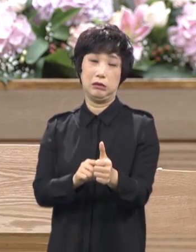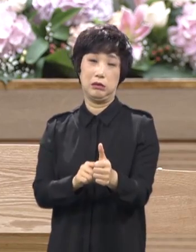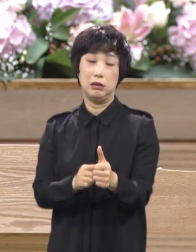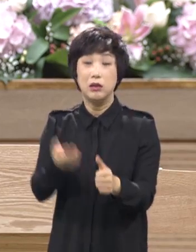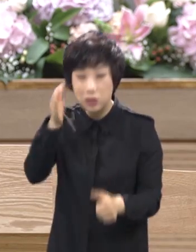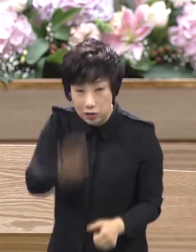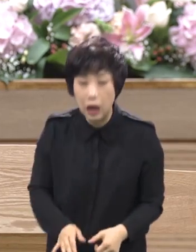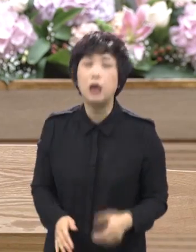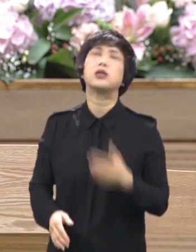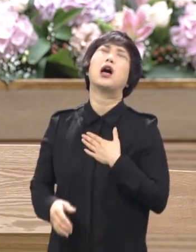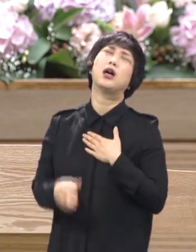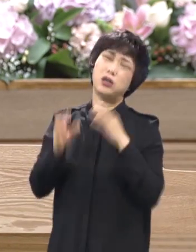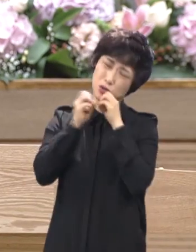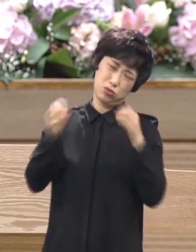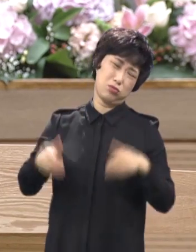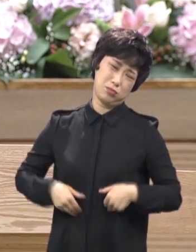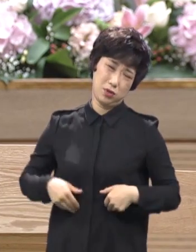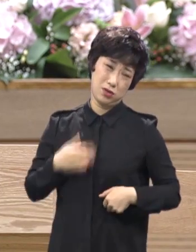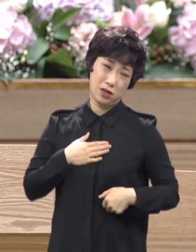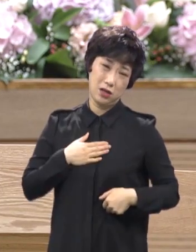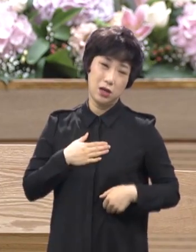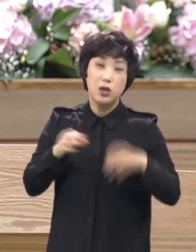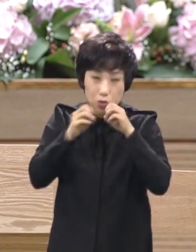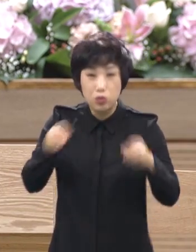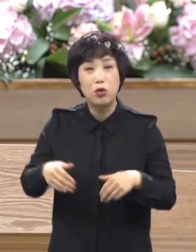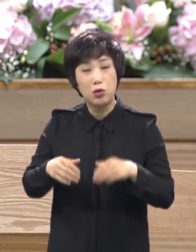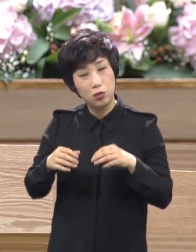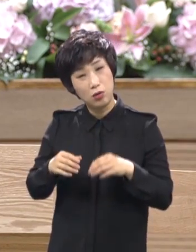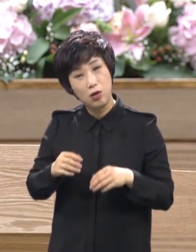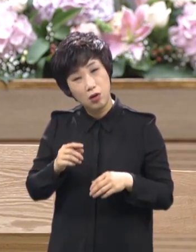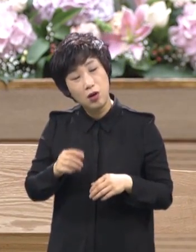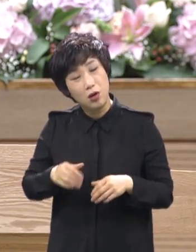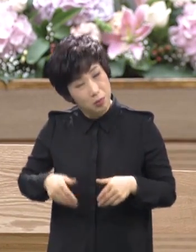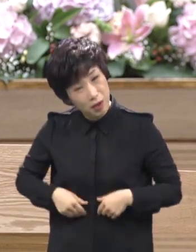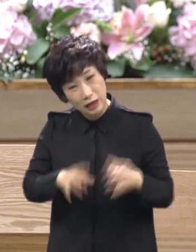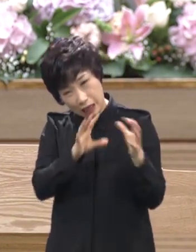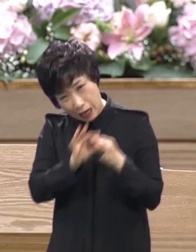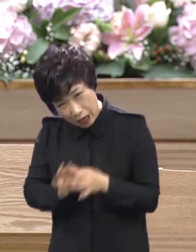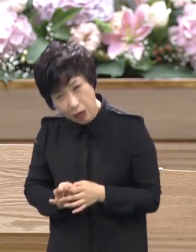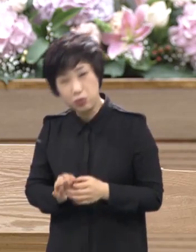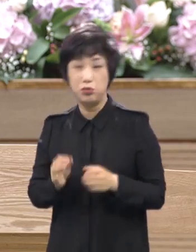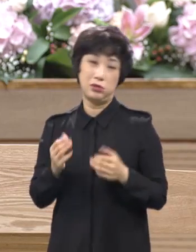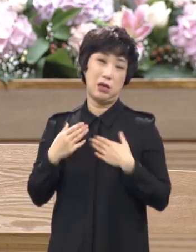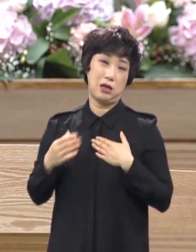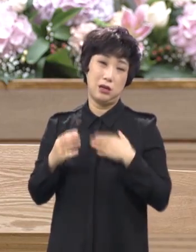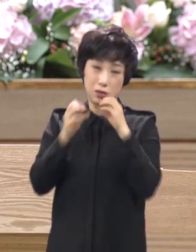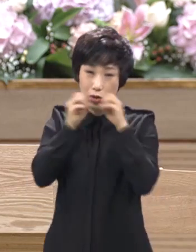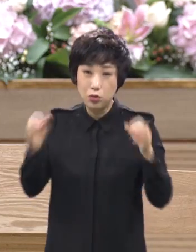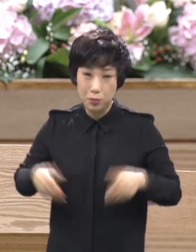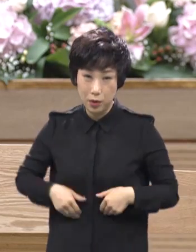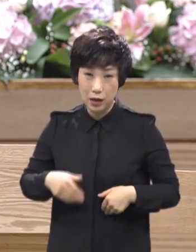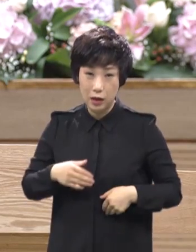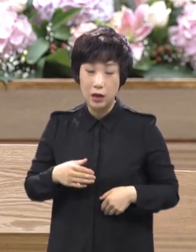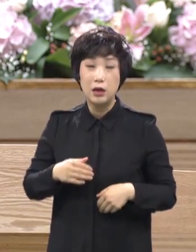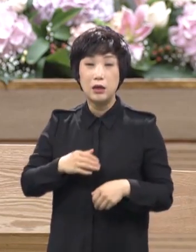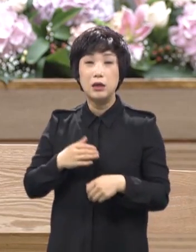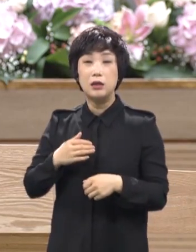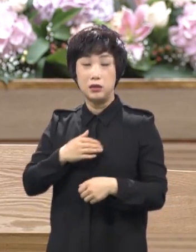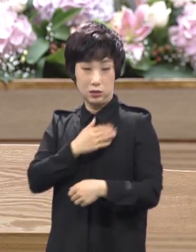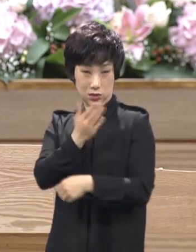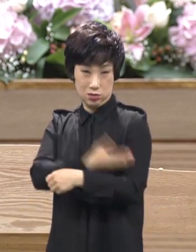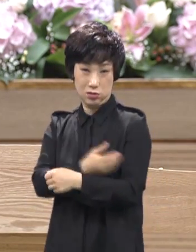그러나 하라는 거야. 그러나 하라. 계속 설득시켜라. 능력 있는 네